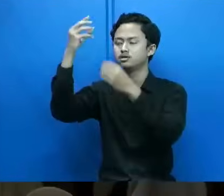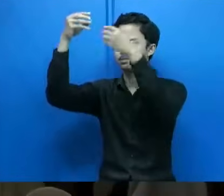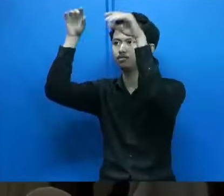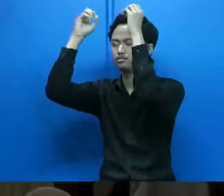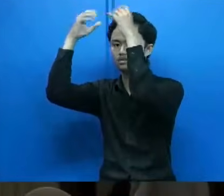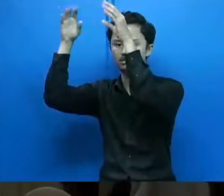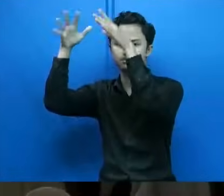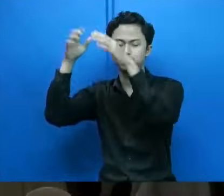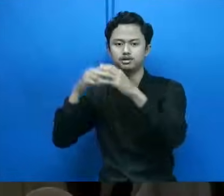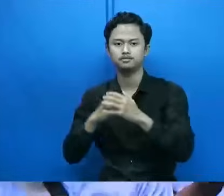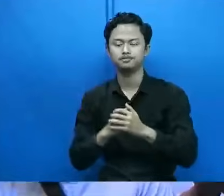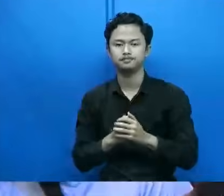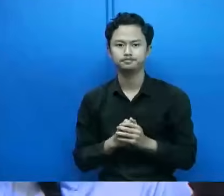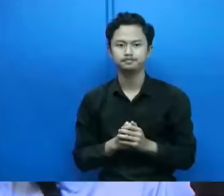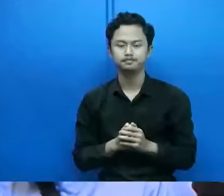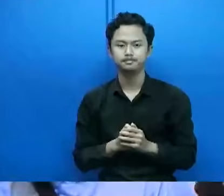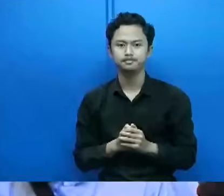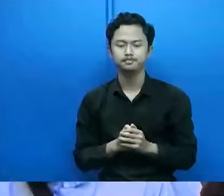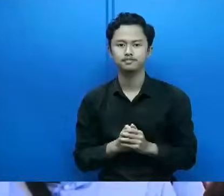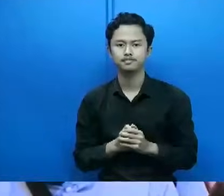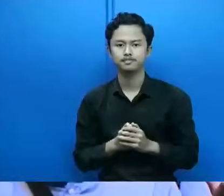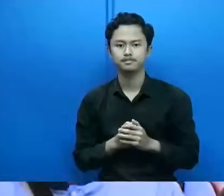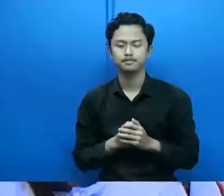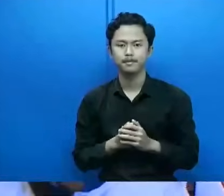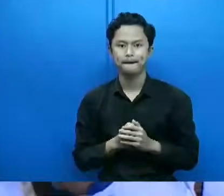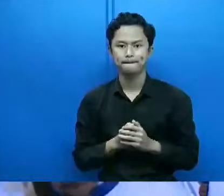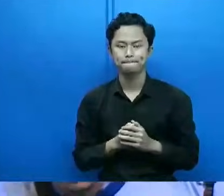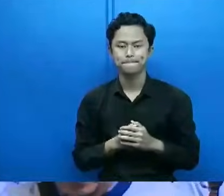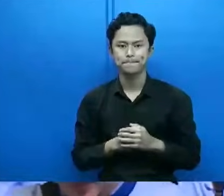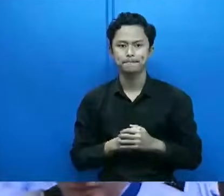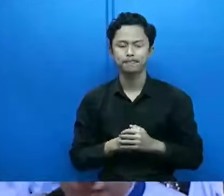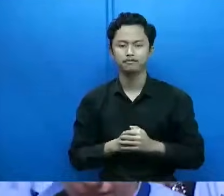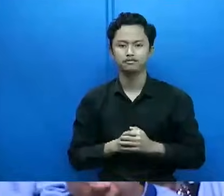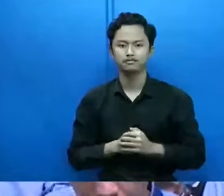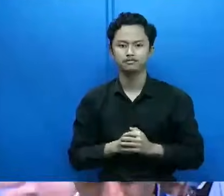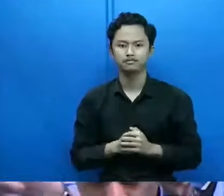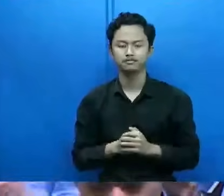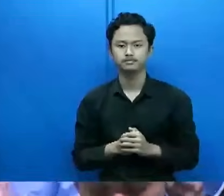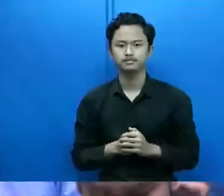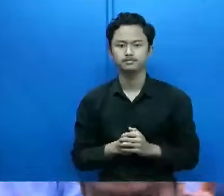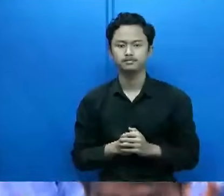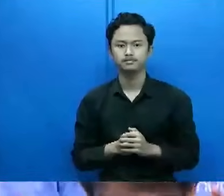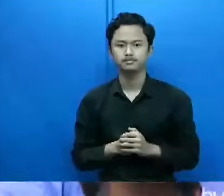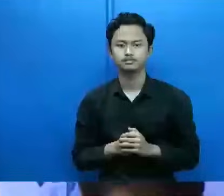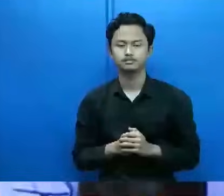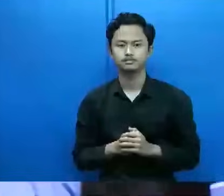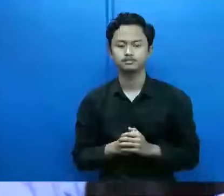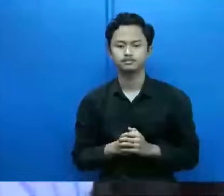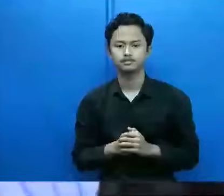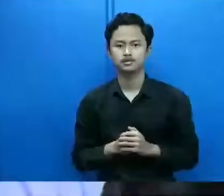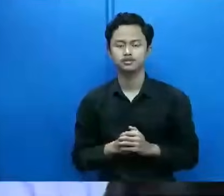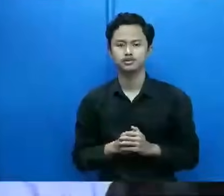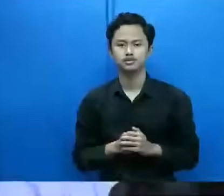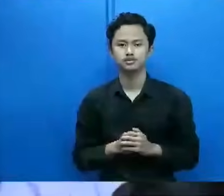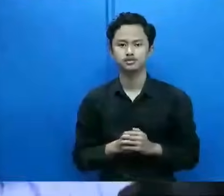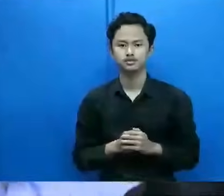Bismillahirrahmanirrahim. Alhamdulillah rabbil alamin. Hamdan syakirin, hamdan na'imin, hamdan yuafi ni'amah wa yukafi mazidah. Ya Rabbana laka hamdu wa syukruka wa